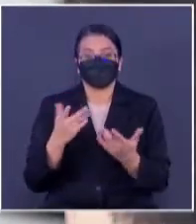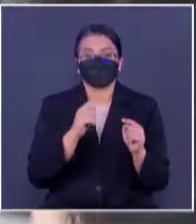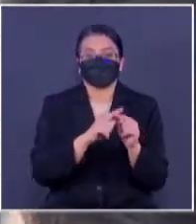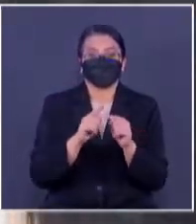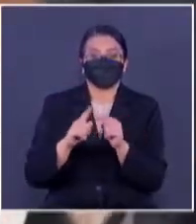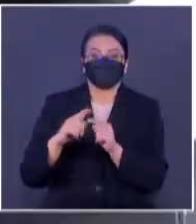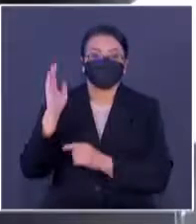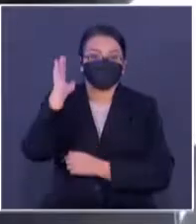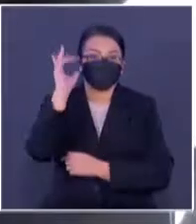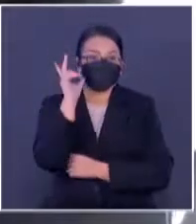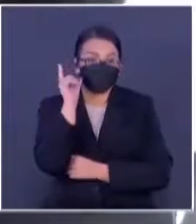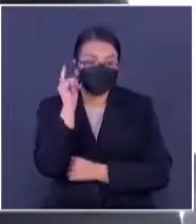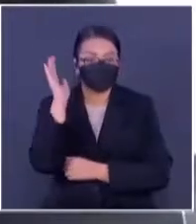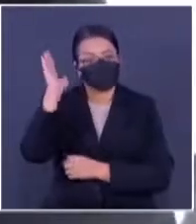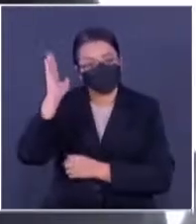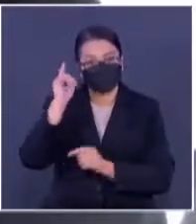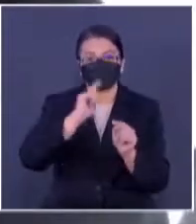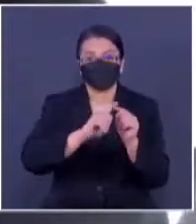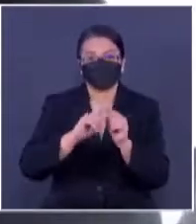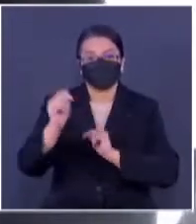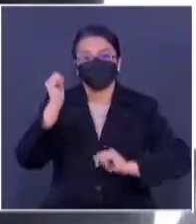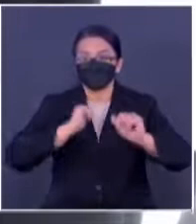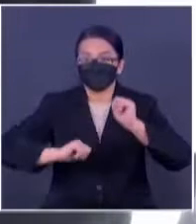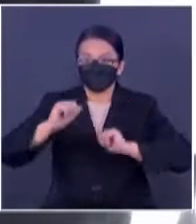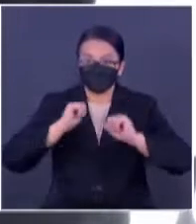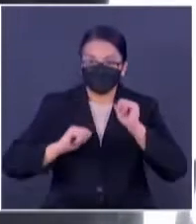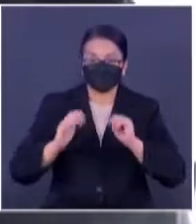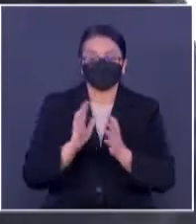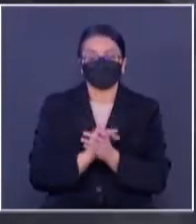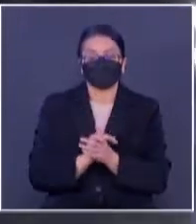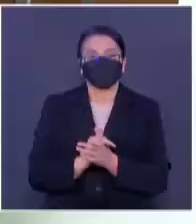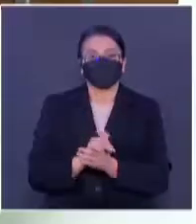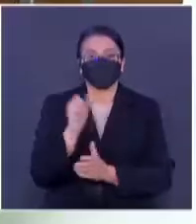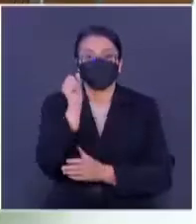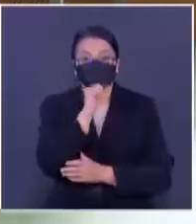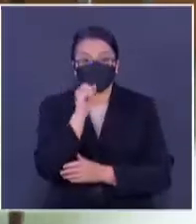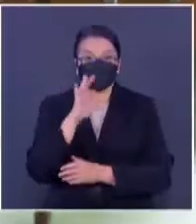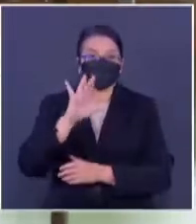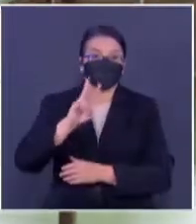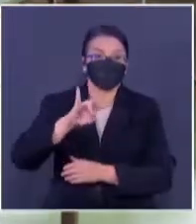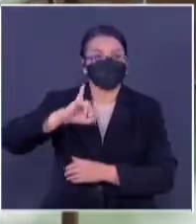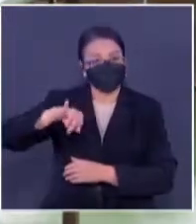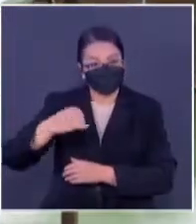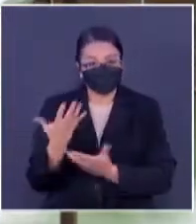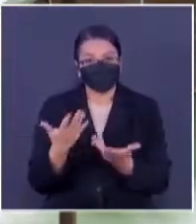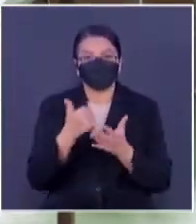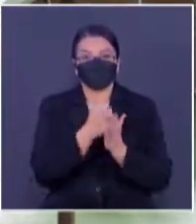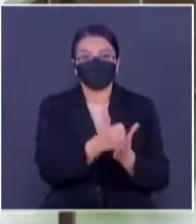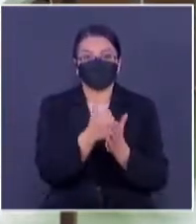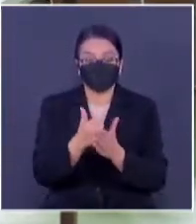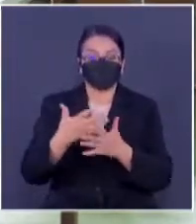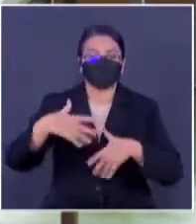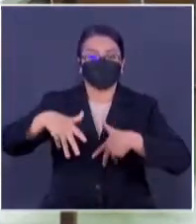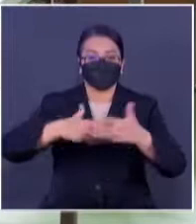ด้วยผู้ประกาศข่าวพิธีกรนักแสดงและก็วีเจตลอดจนพนักงานพี่ๆน้องๆโมโนทวินตี้นายทุกคน